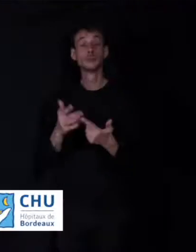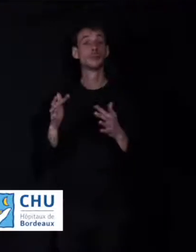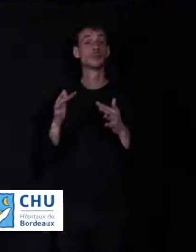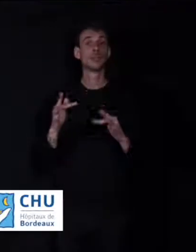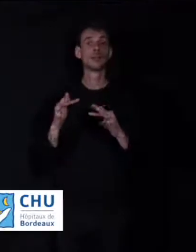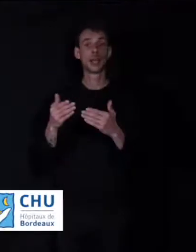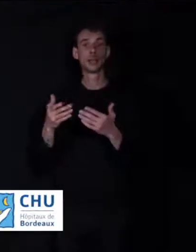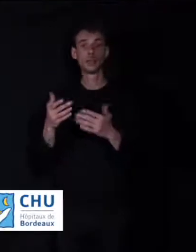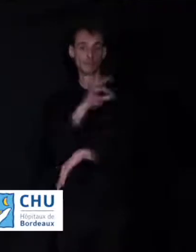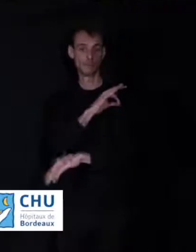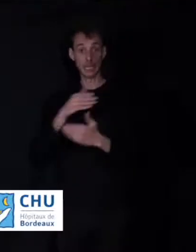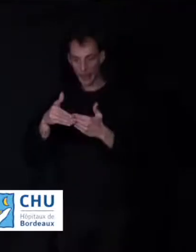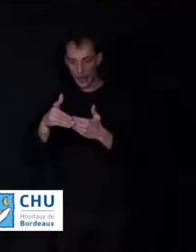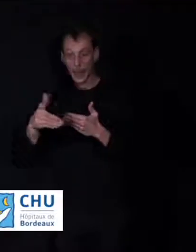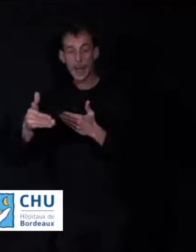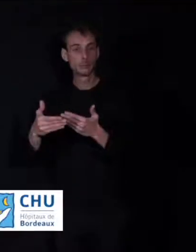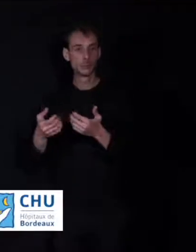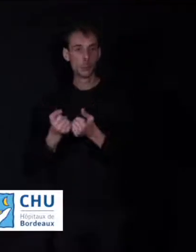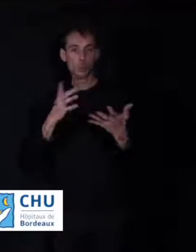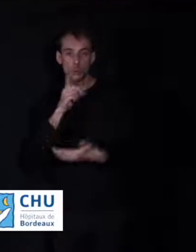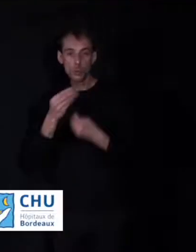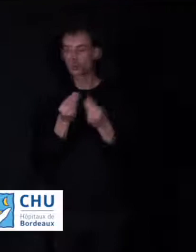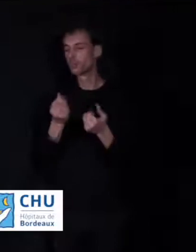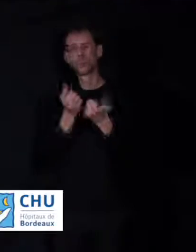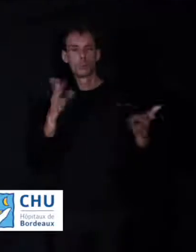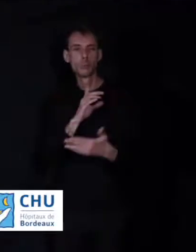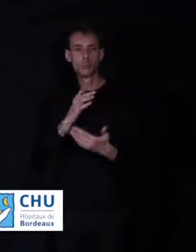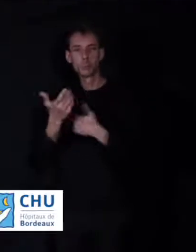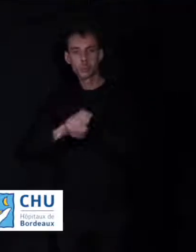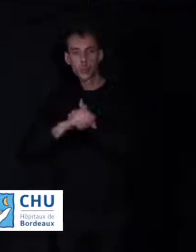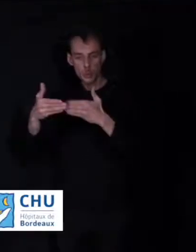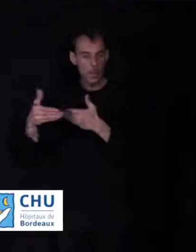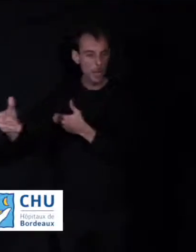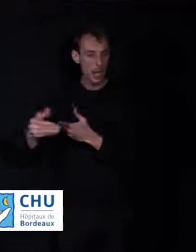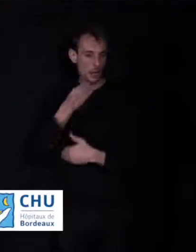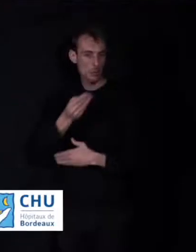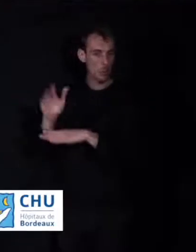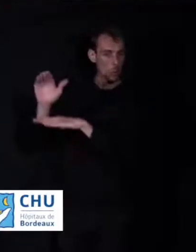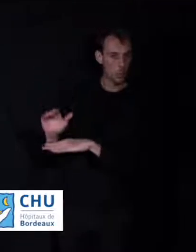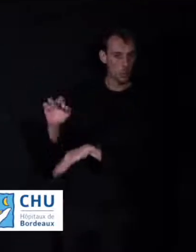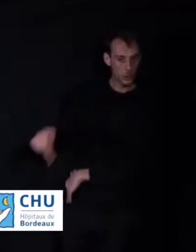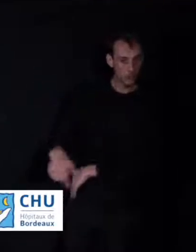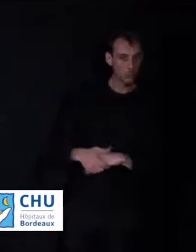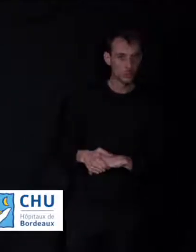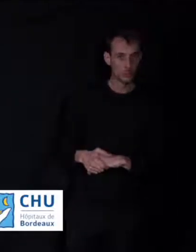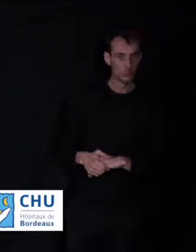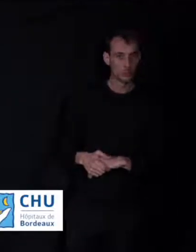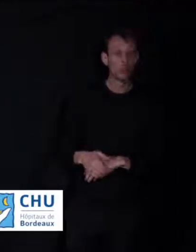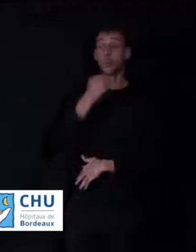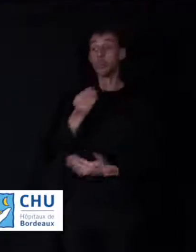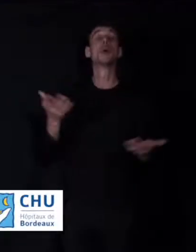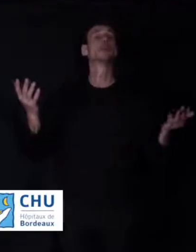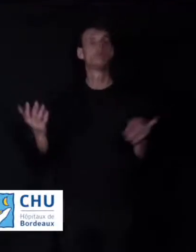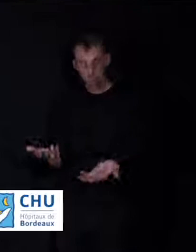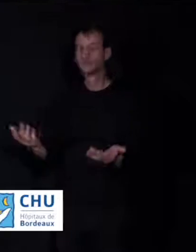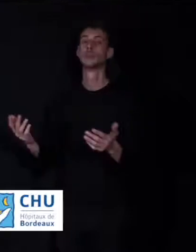les jours qui suivent la vaccination, les semaines qui suivent la vaccination. Et à partir de là, le vaccin a une autorisation de mise sur le marché et on passe en phase 4.